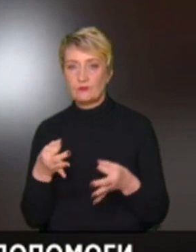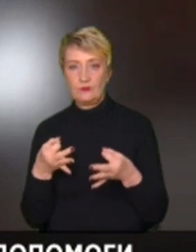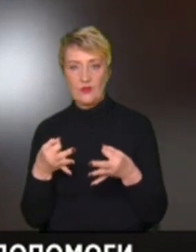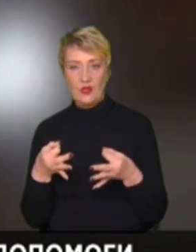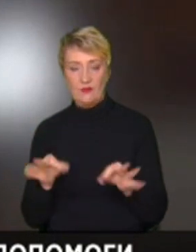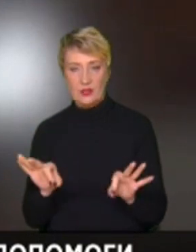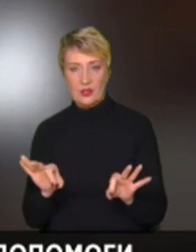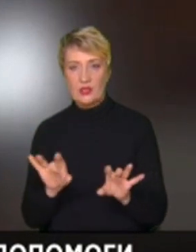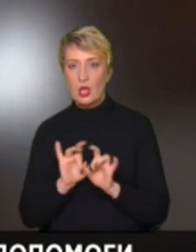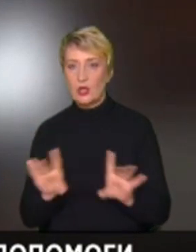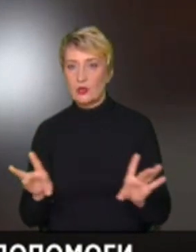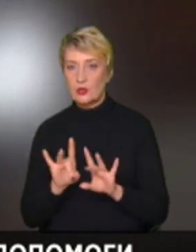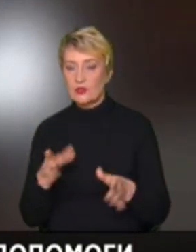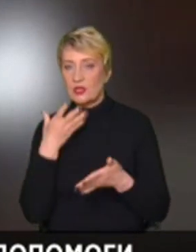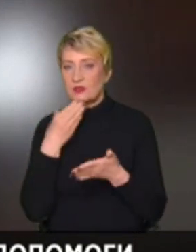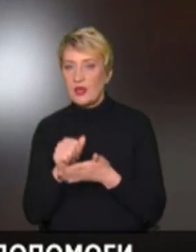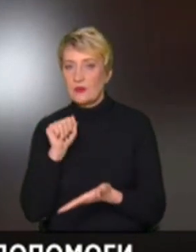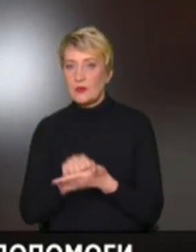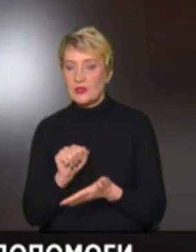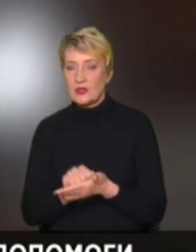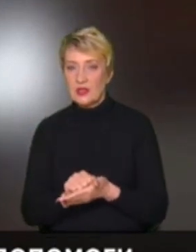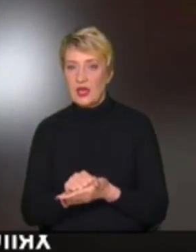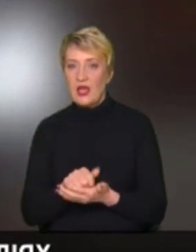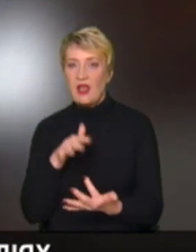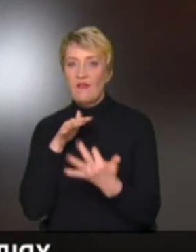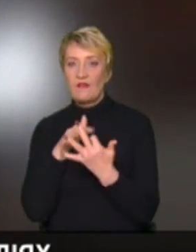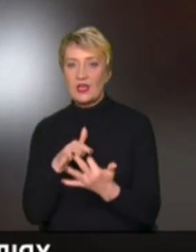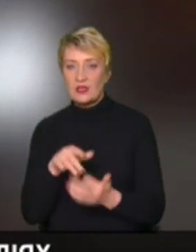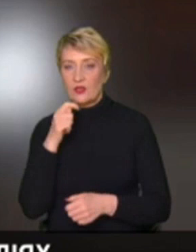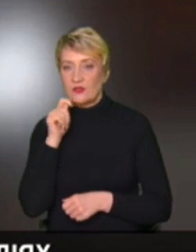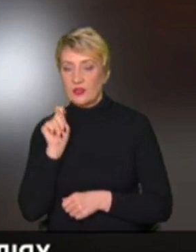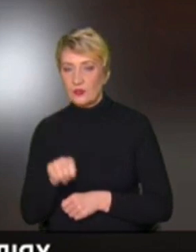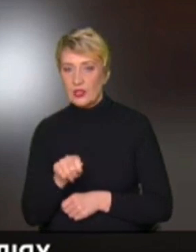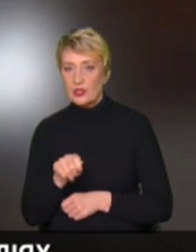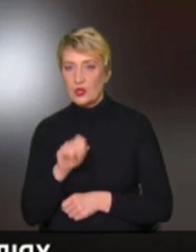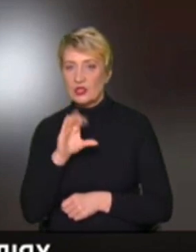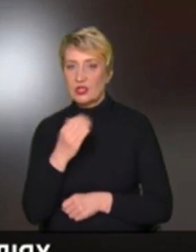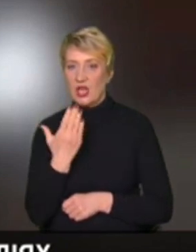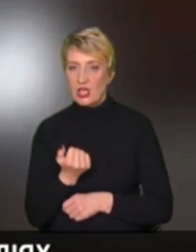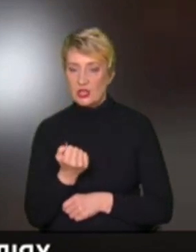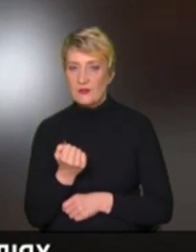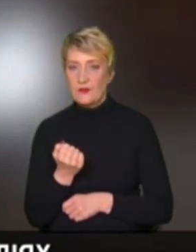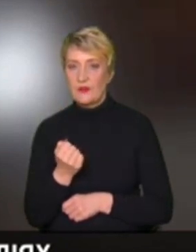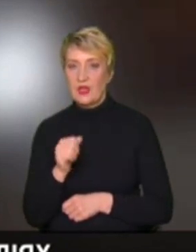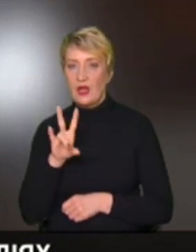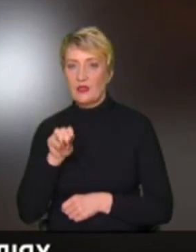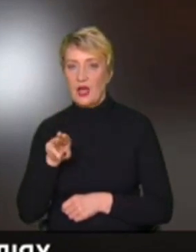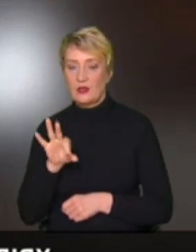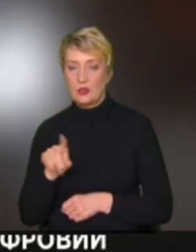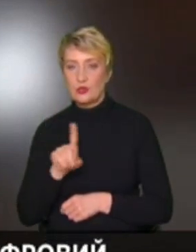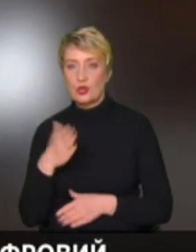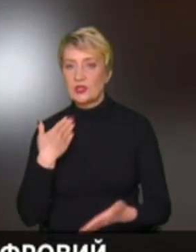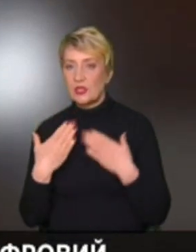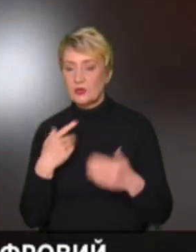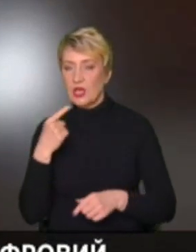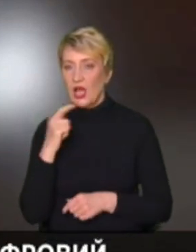у власних ЗМІ у війні звинувачує Штати та НАТО. Що стосується взагалі економічної